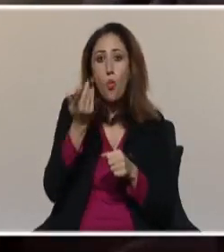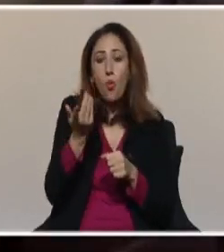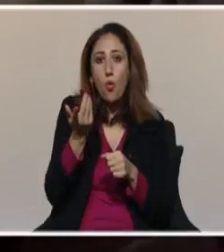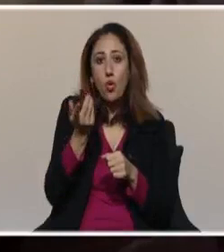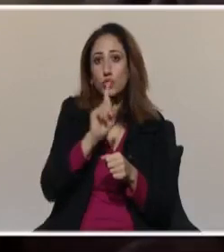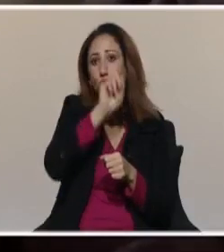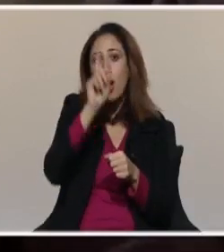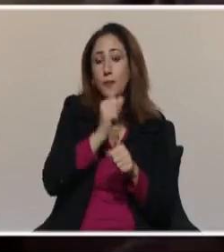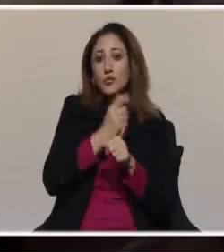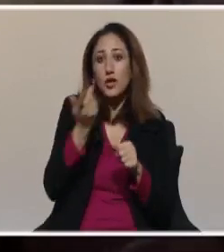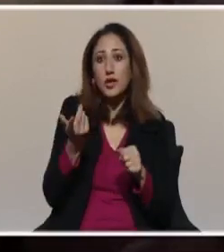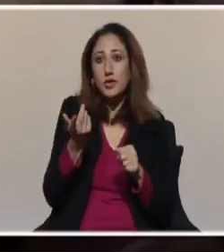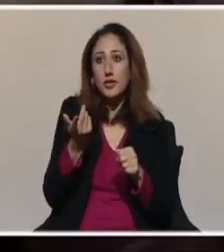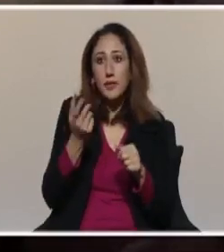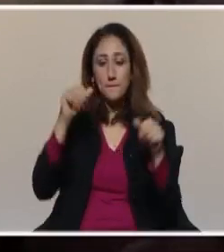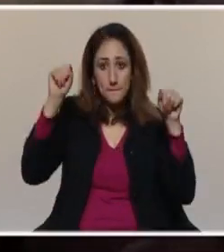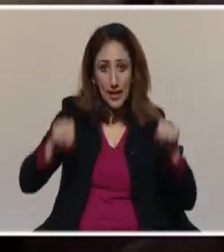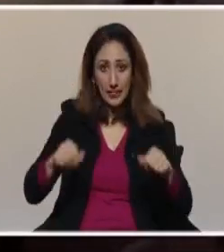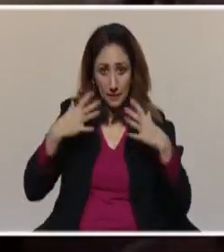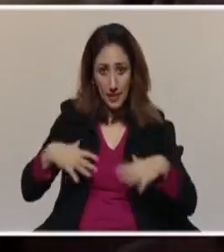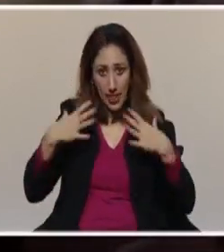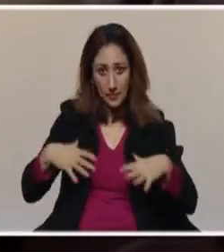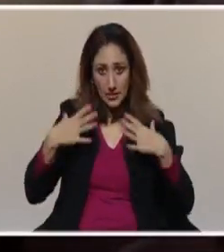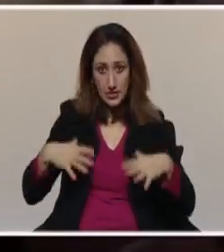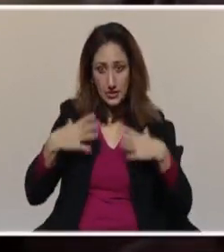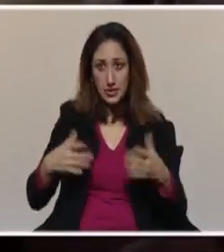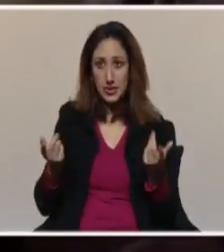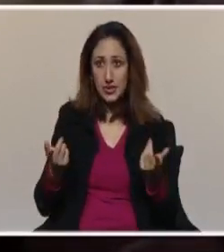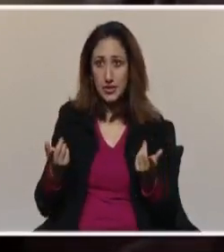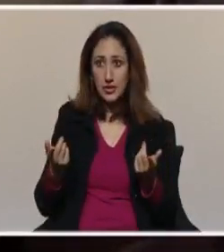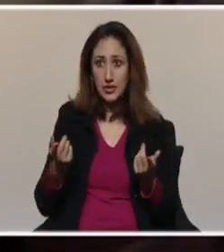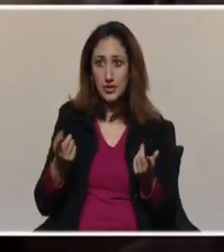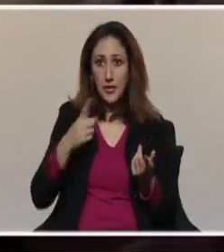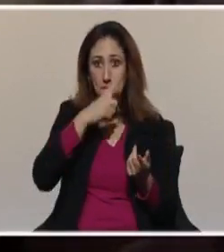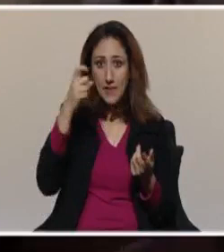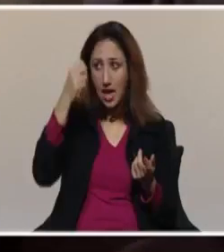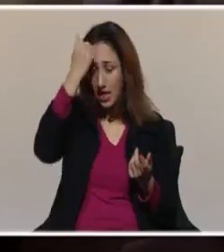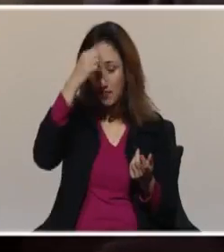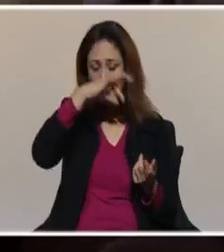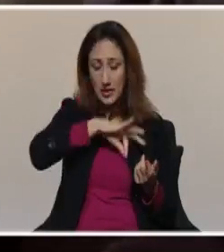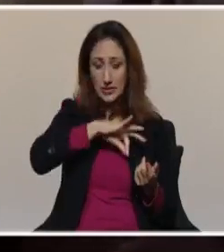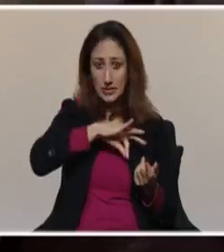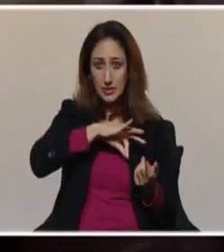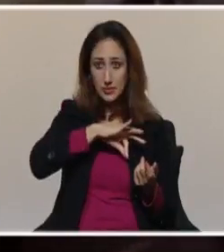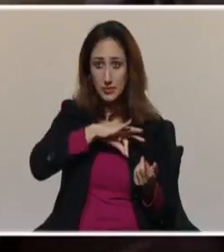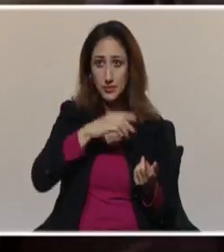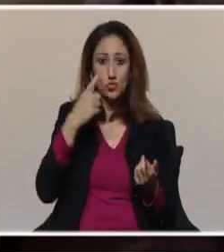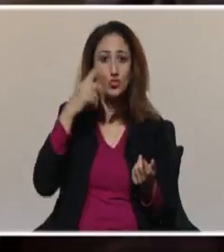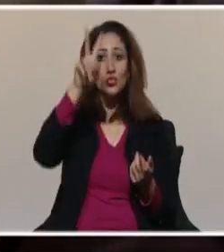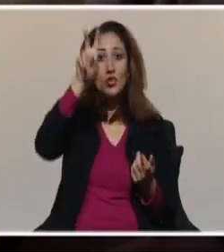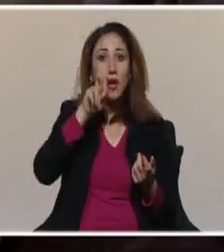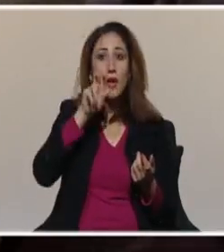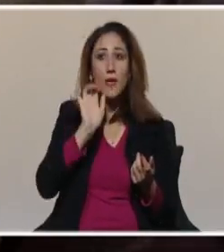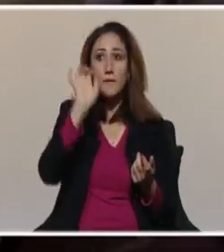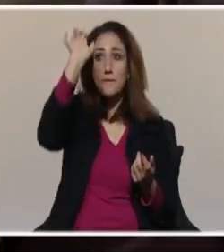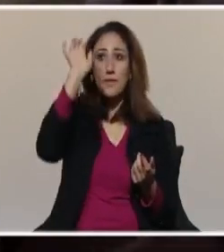ده سؤال. لو عندها مكتب ملابس يبقى معنى كده ال 200,000 جنيه ده مكسب مثلا؟ هنشوف الاقرارات الضريبيه بتاعتها، اكيد